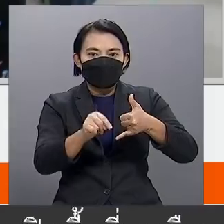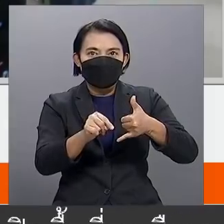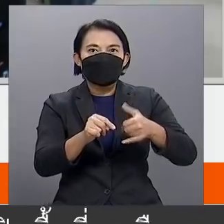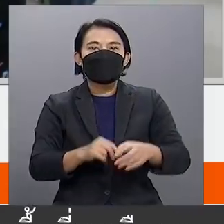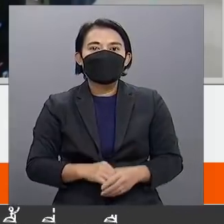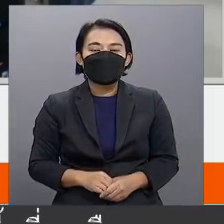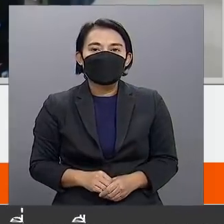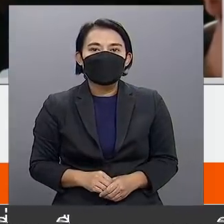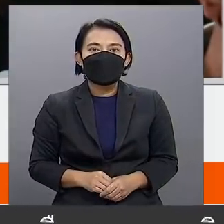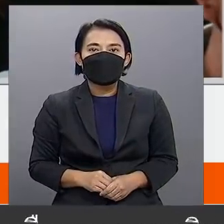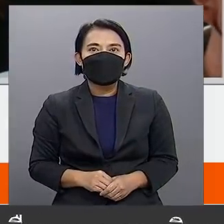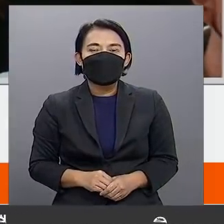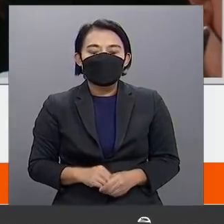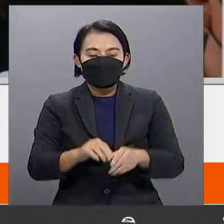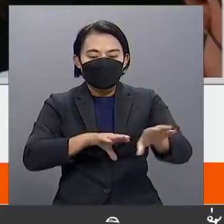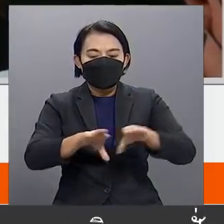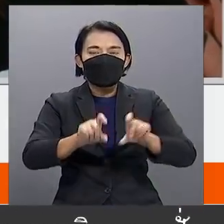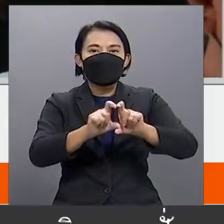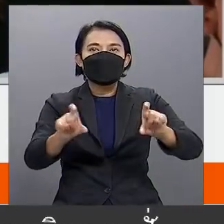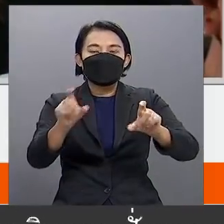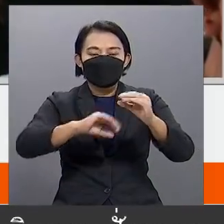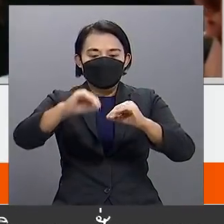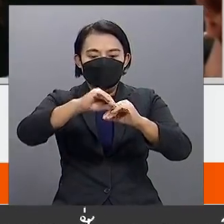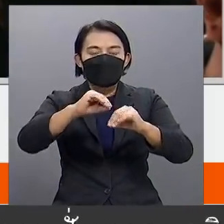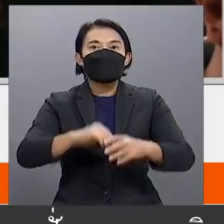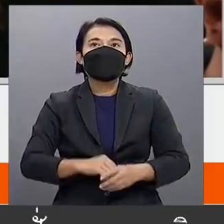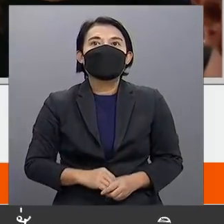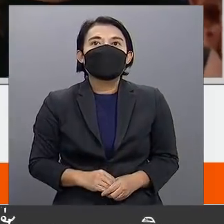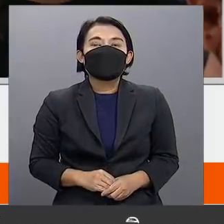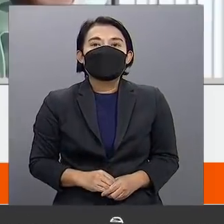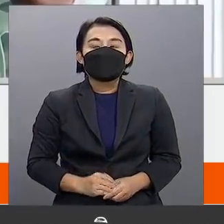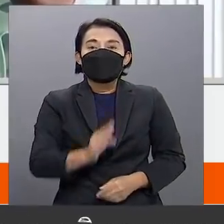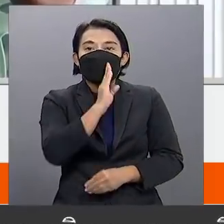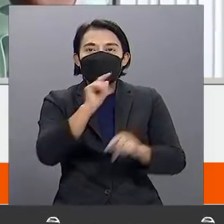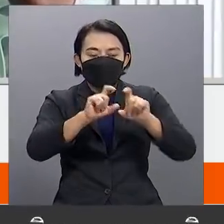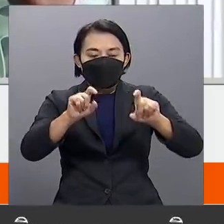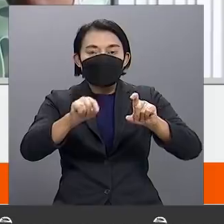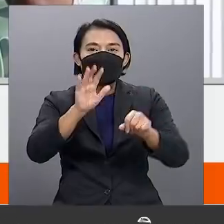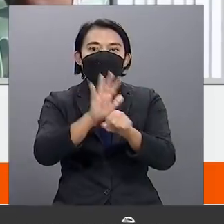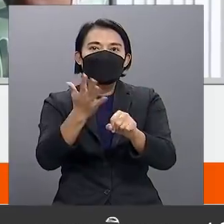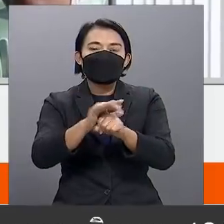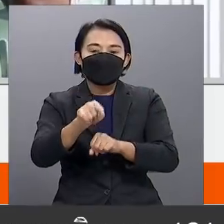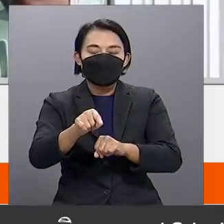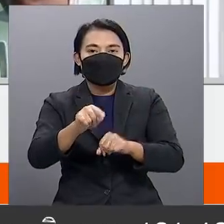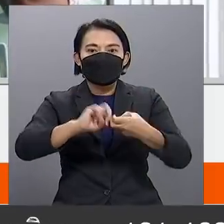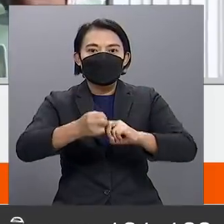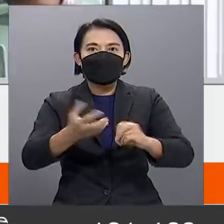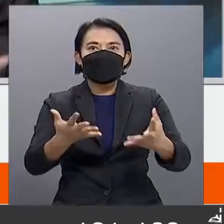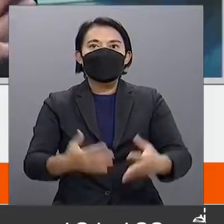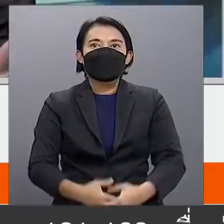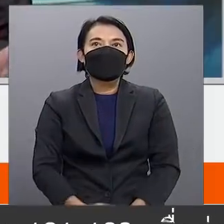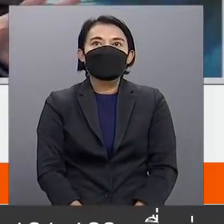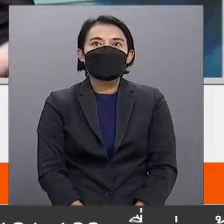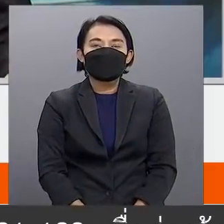nel Жaps